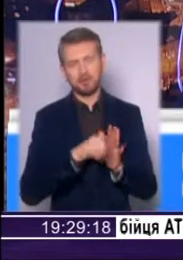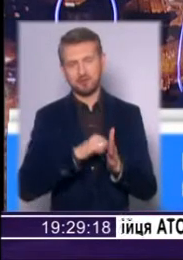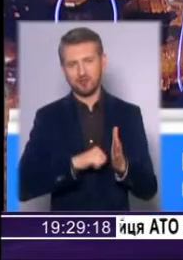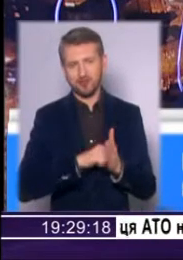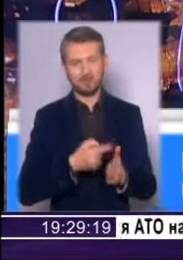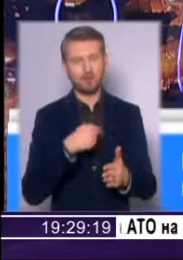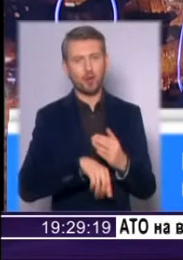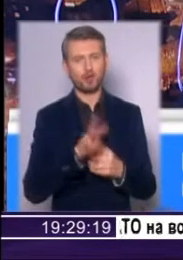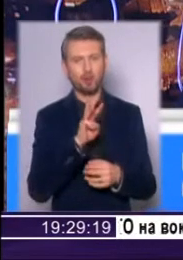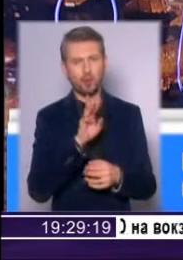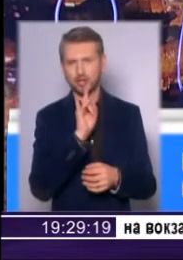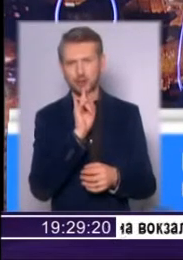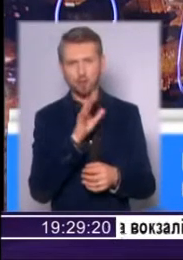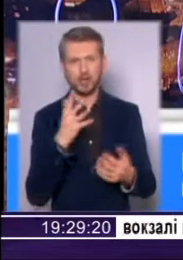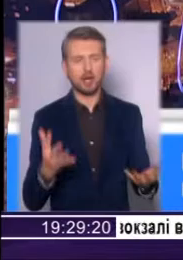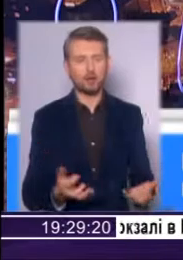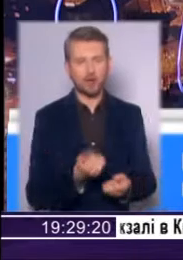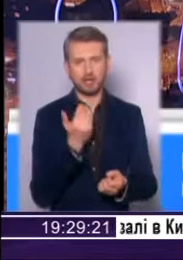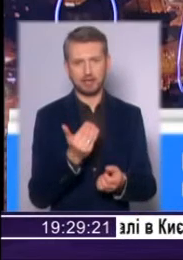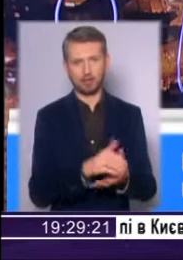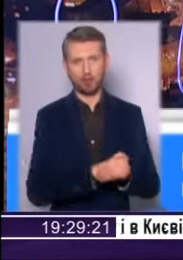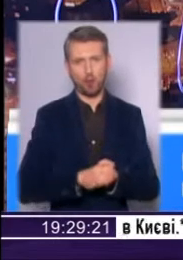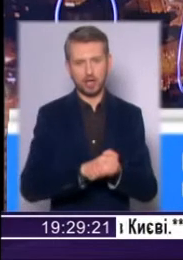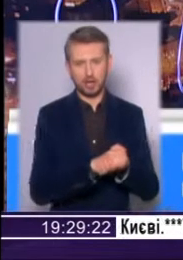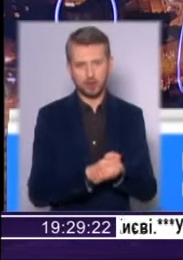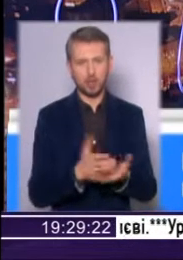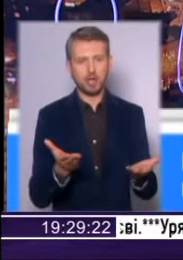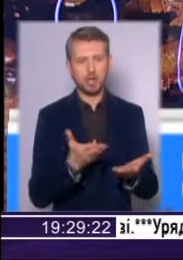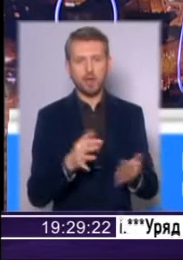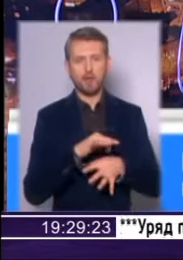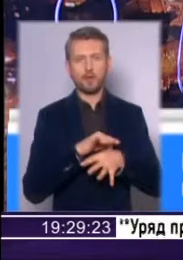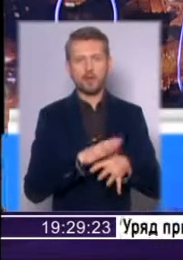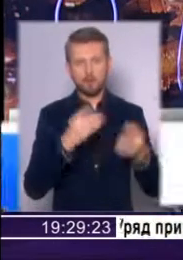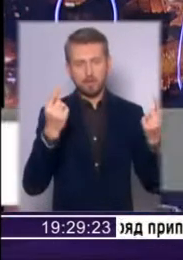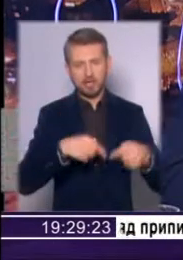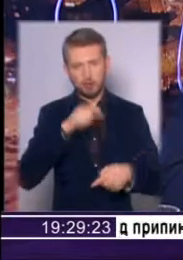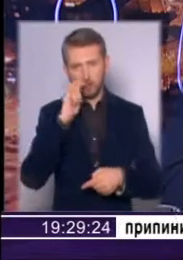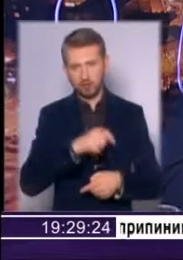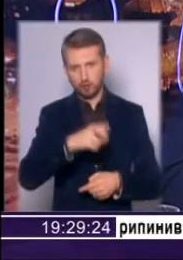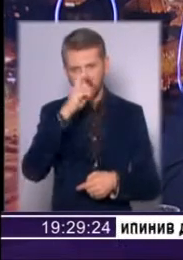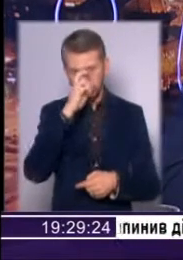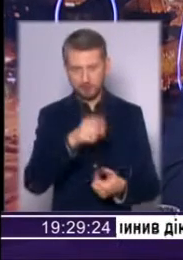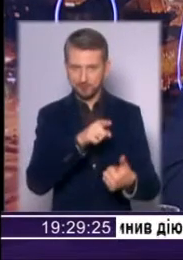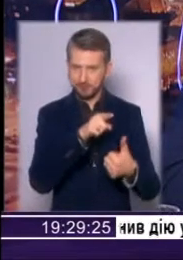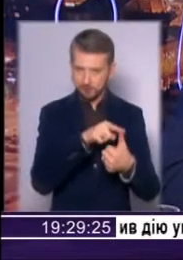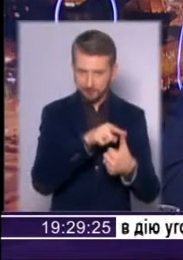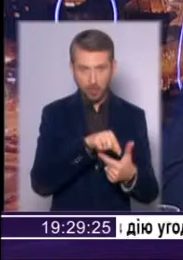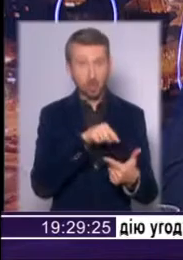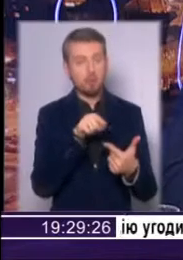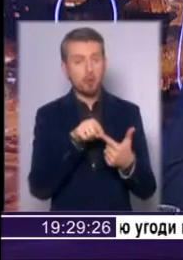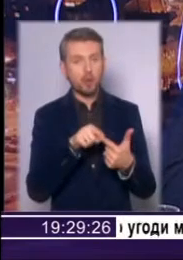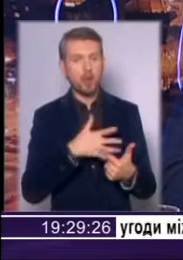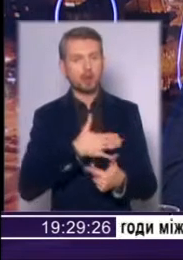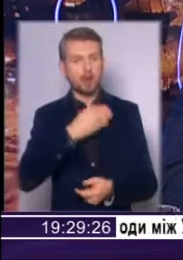бо «Свобода» не буде рятувати їхню коаліцію, яка веде в прірву українську державу. Це раз. По-друге, наша